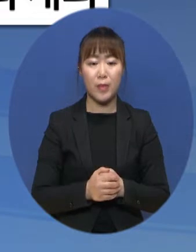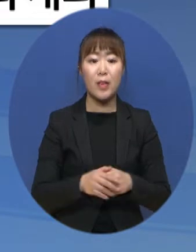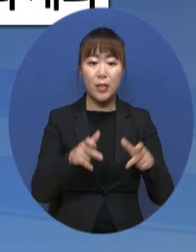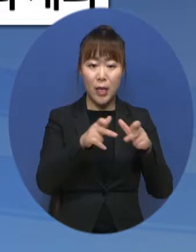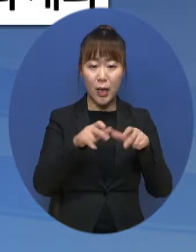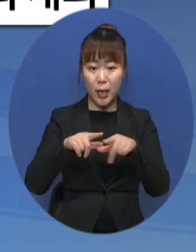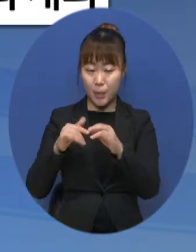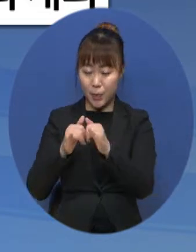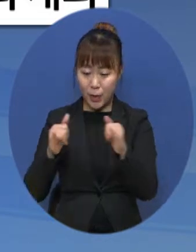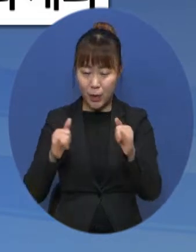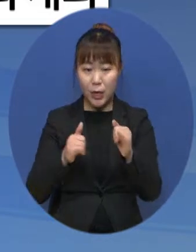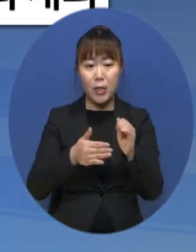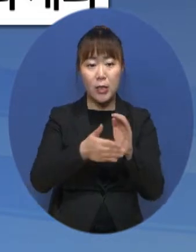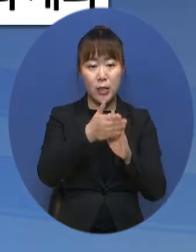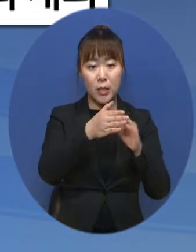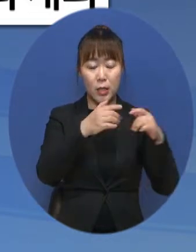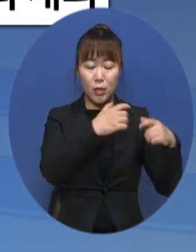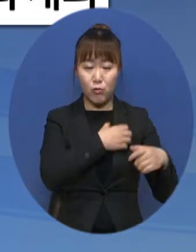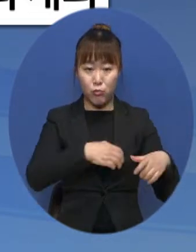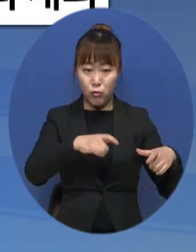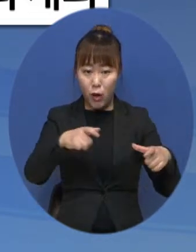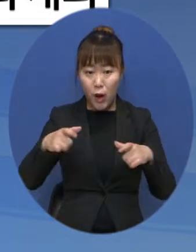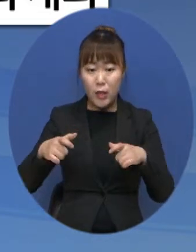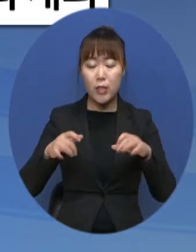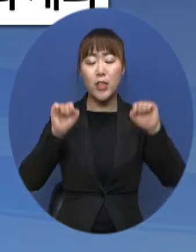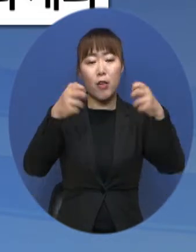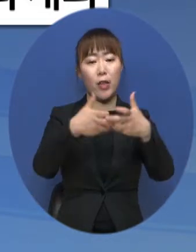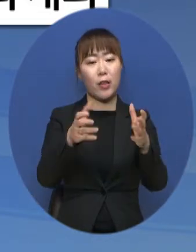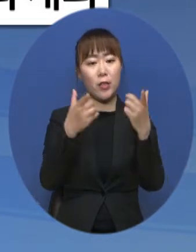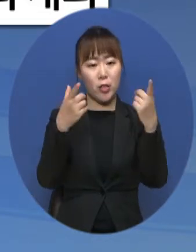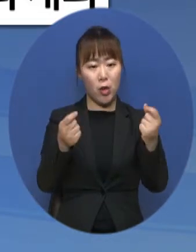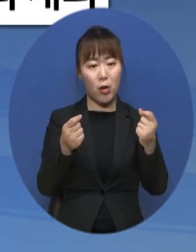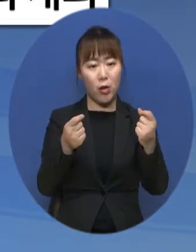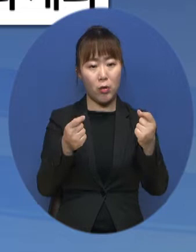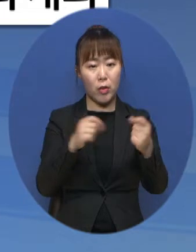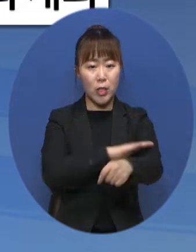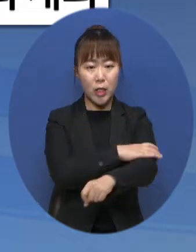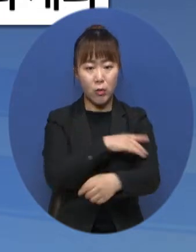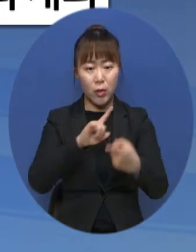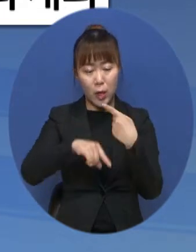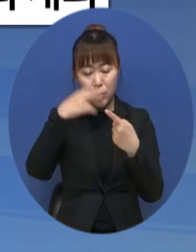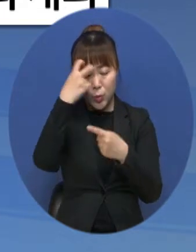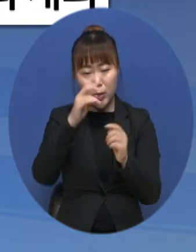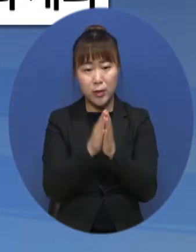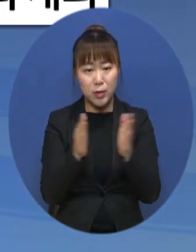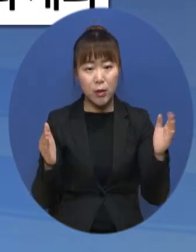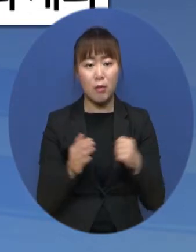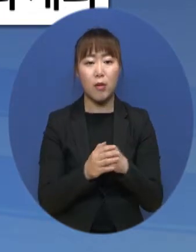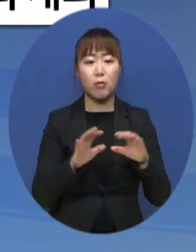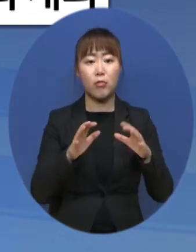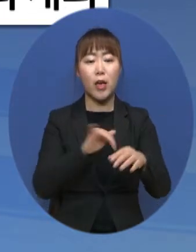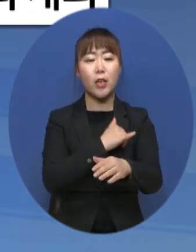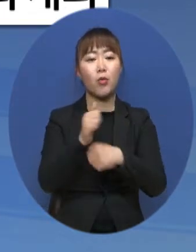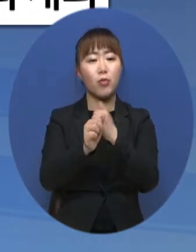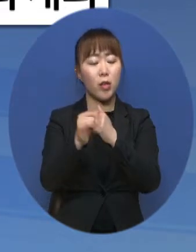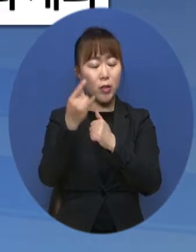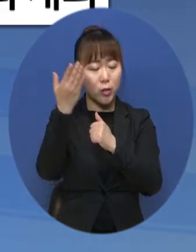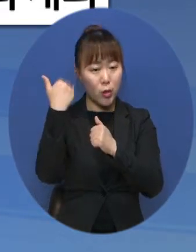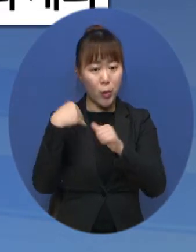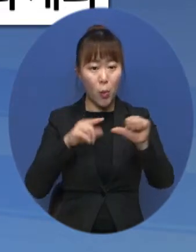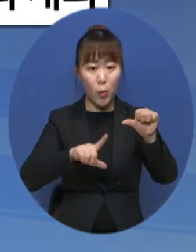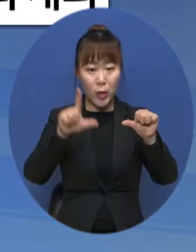장애인과 비장애인, 시군구와 체육단체 등에 이르는 직권조사가 진행됩니다. 국가인권위원회는 지난